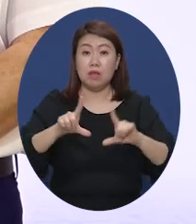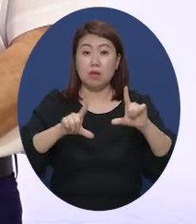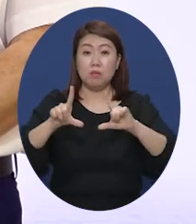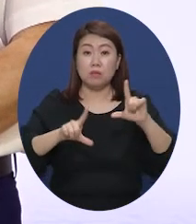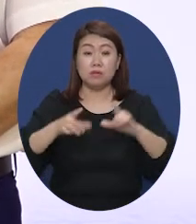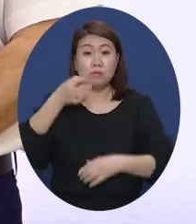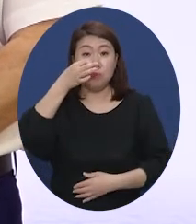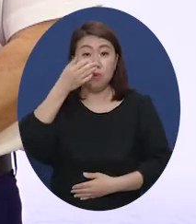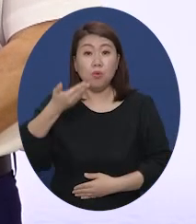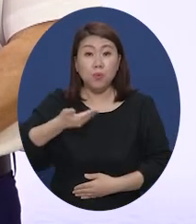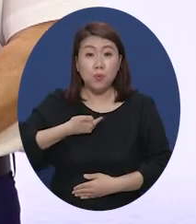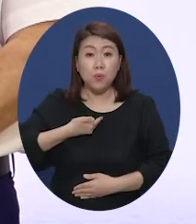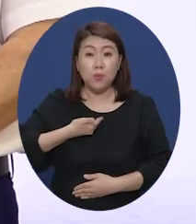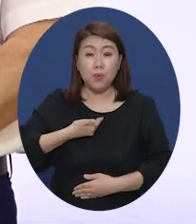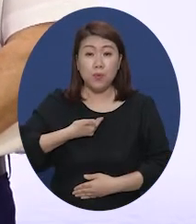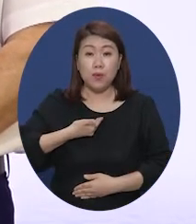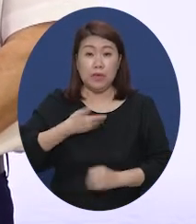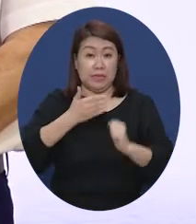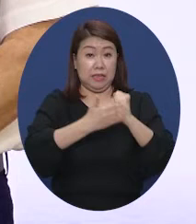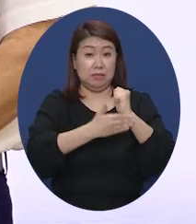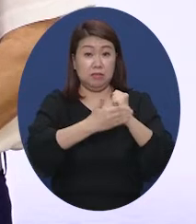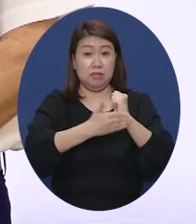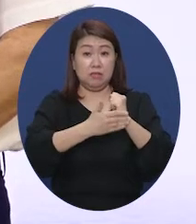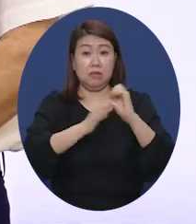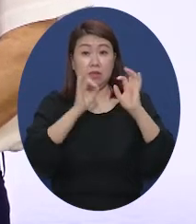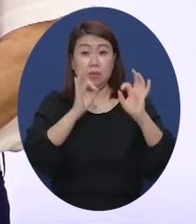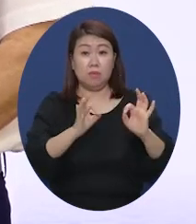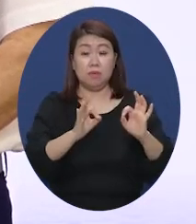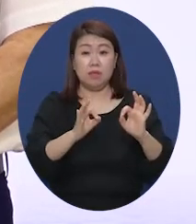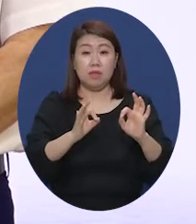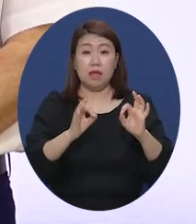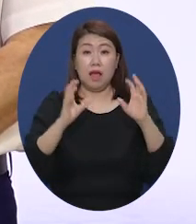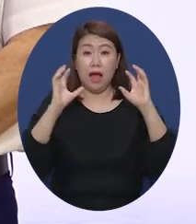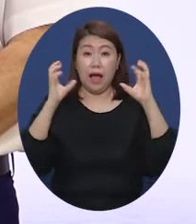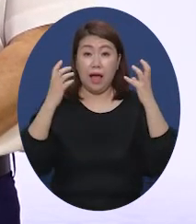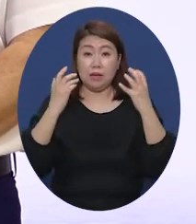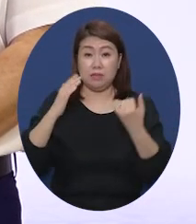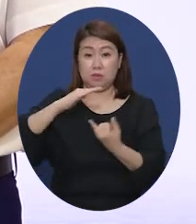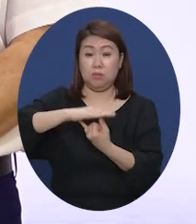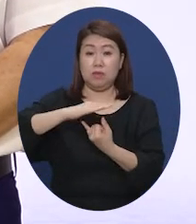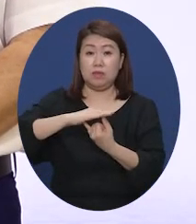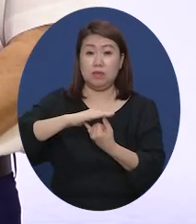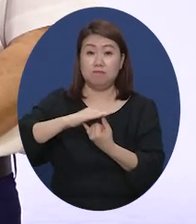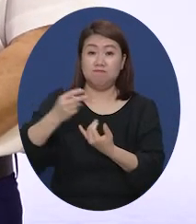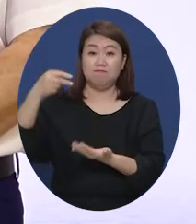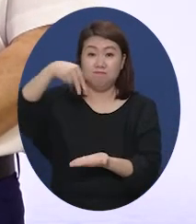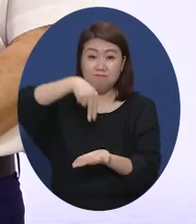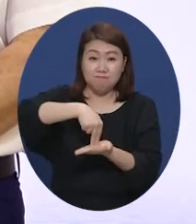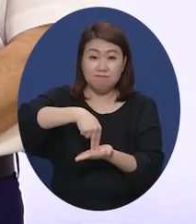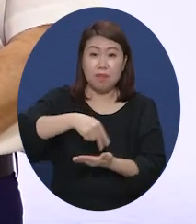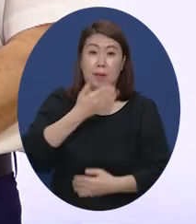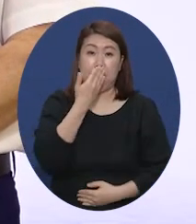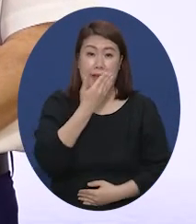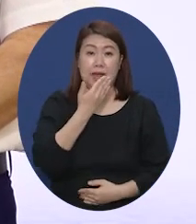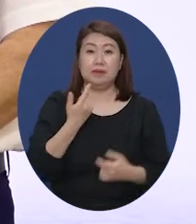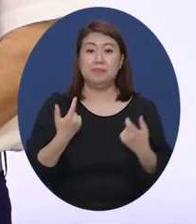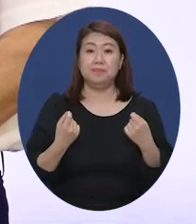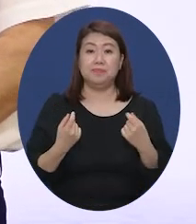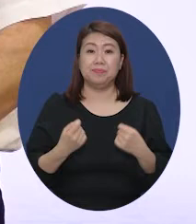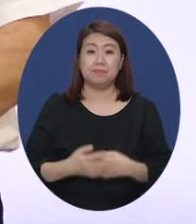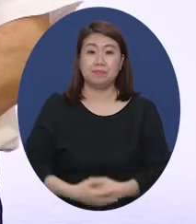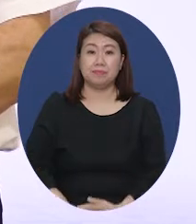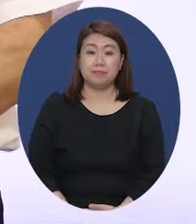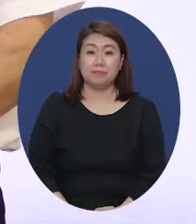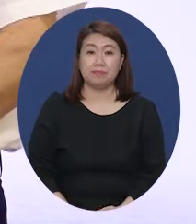그 밑바닥을 보여주더군요. 저럴 정도니까 몸무게가 좀 낮은 작은 어린이들은 얼마든지 올라갈 수 있습니다.